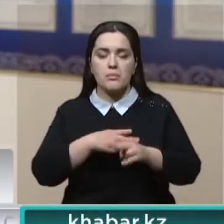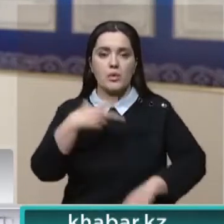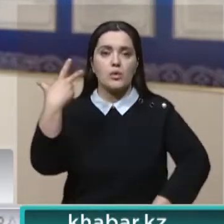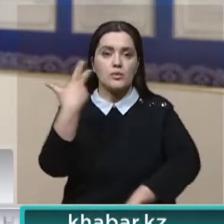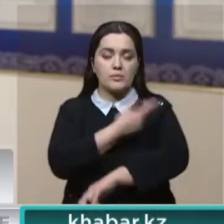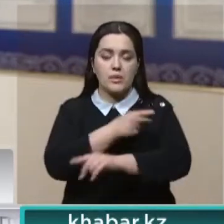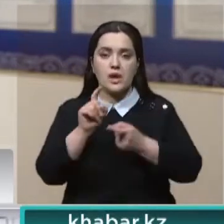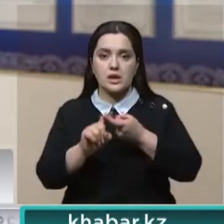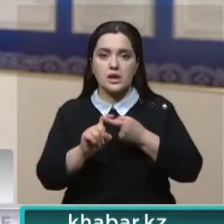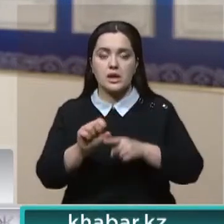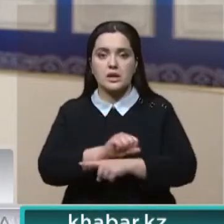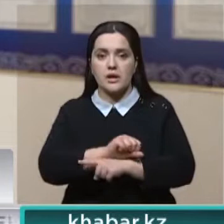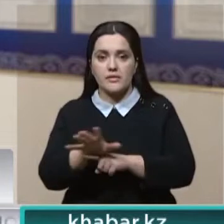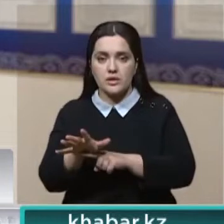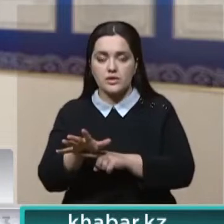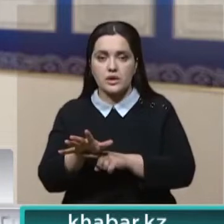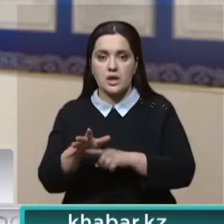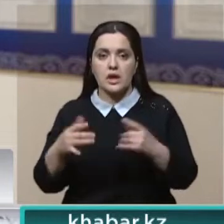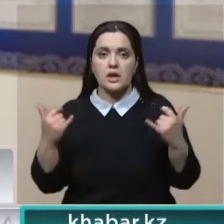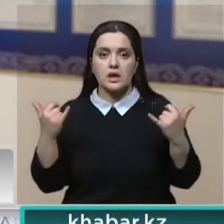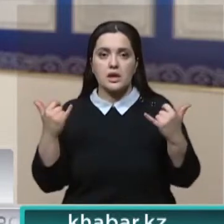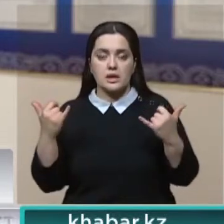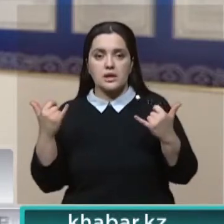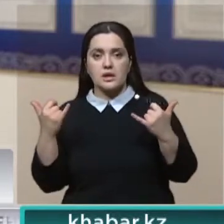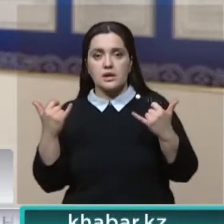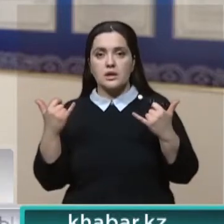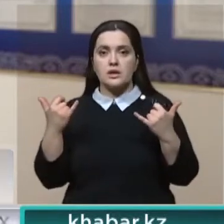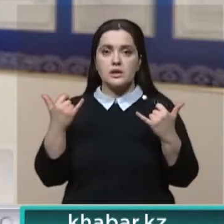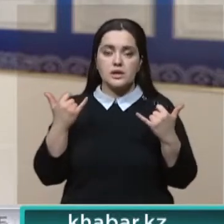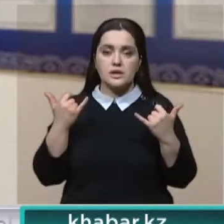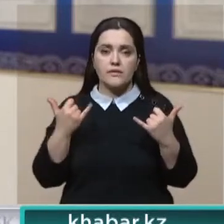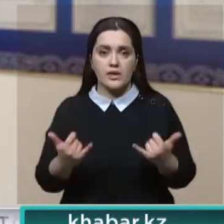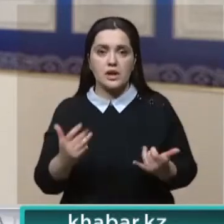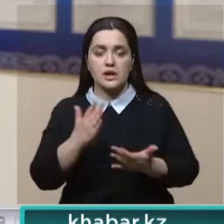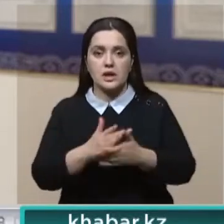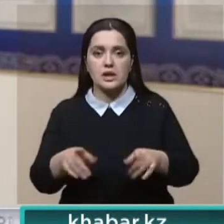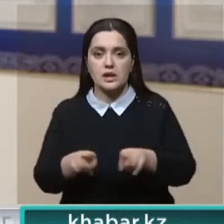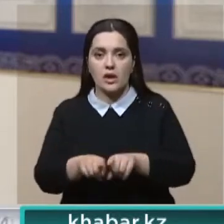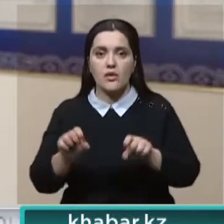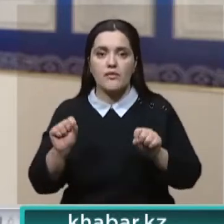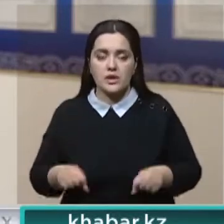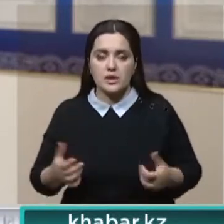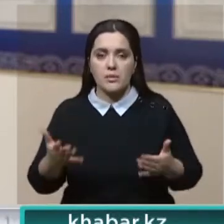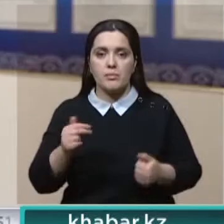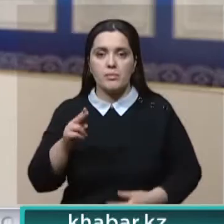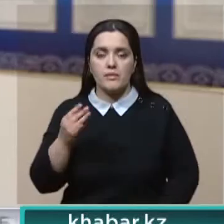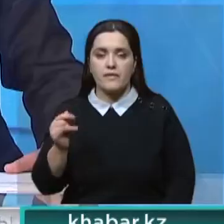против коронавирусной инфекции. Однако на сегодня для них есть такая возможность, это получить вакцину